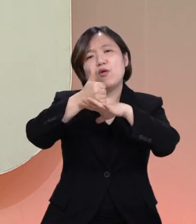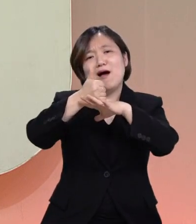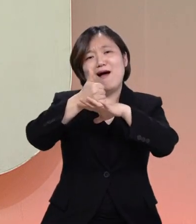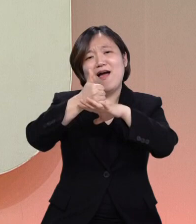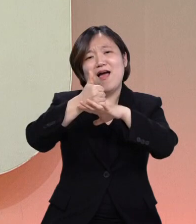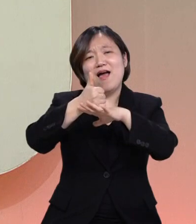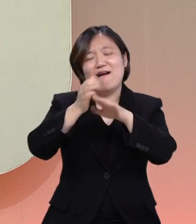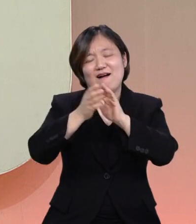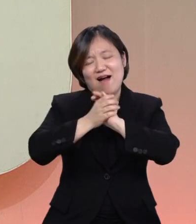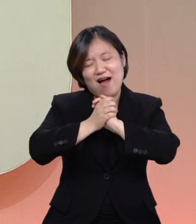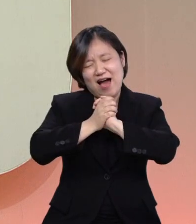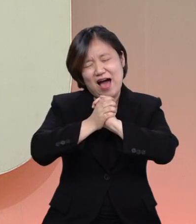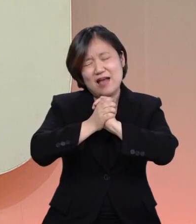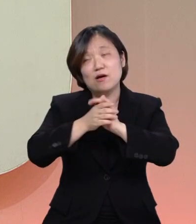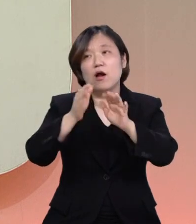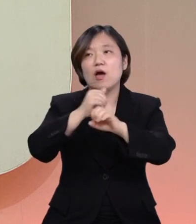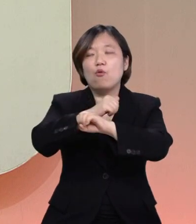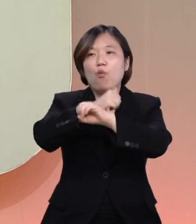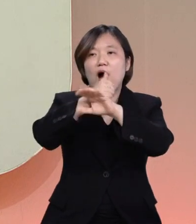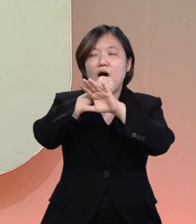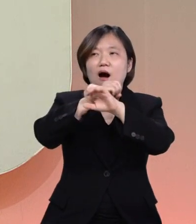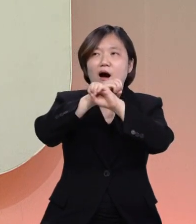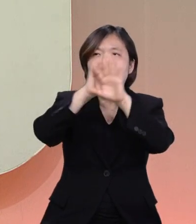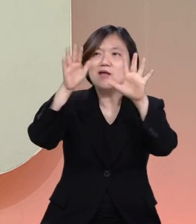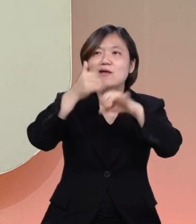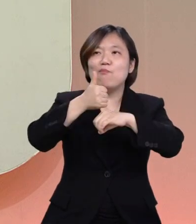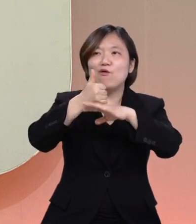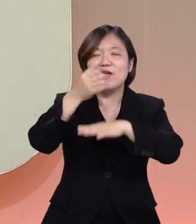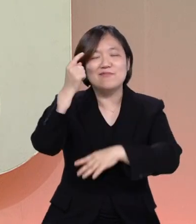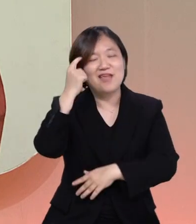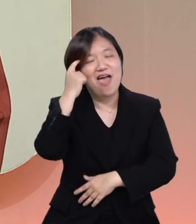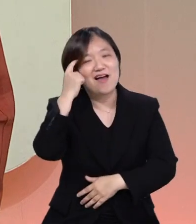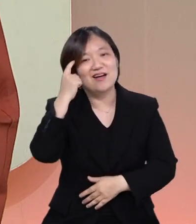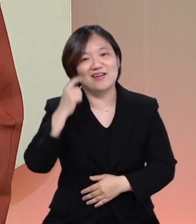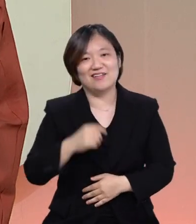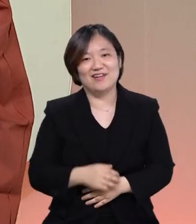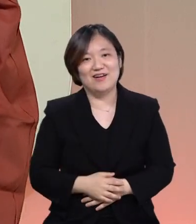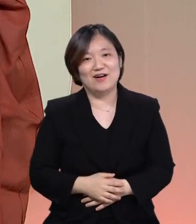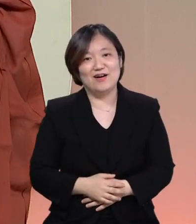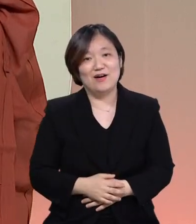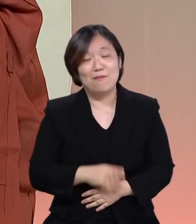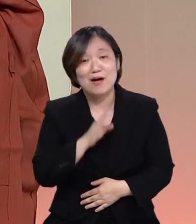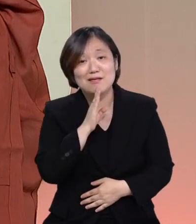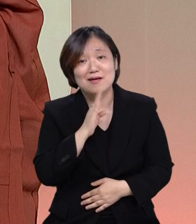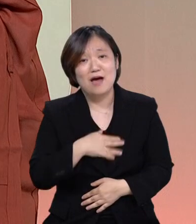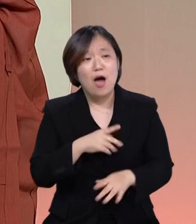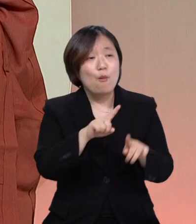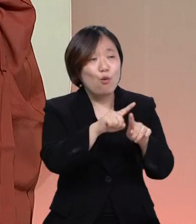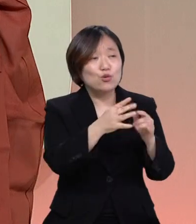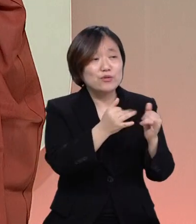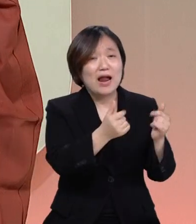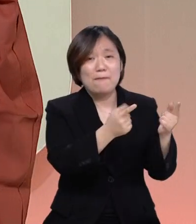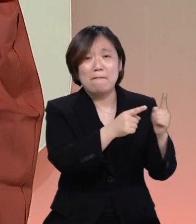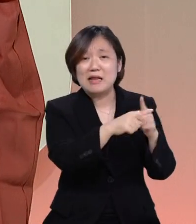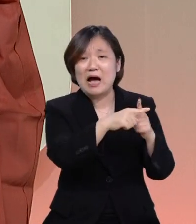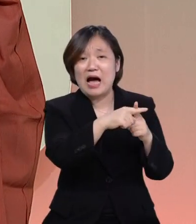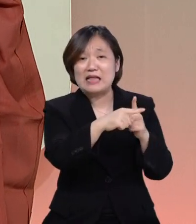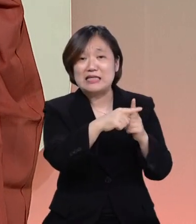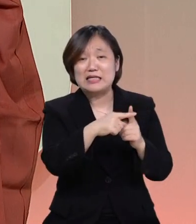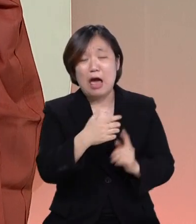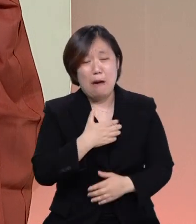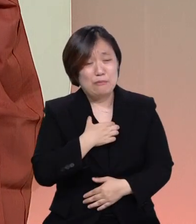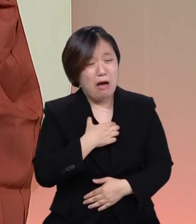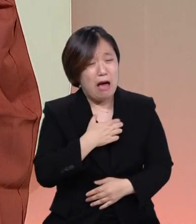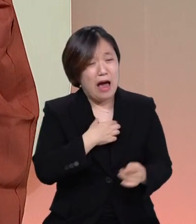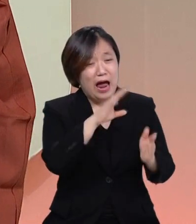관세음보살 간절하게 관세음보살님을 생각했대요 그렇잖아요 여러분 우리도 정말 위급한 순간이 생기면